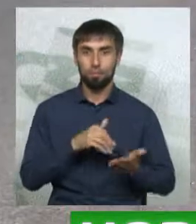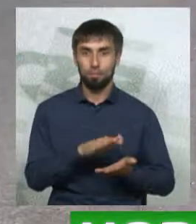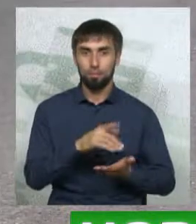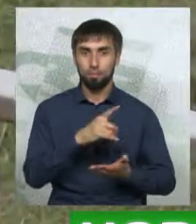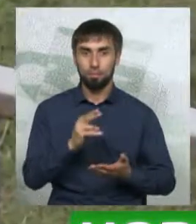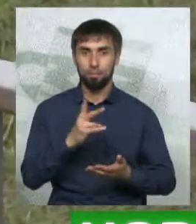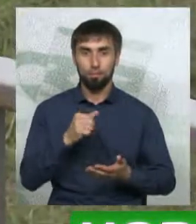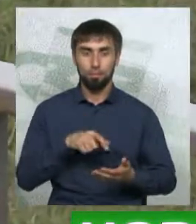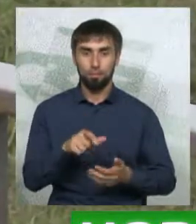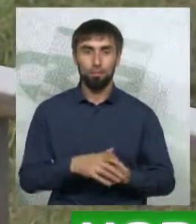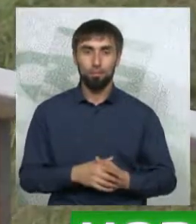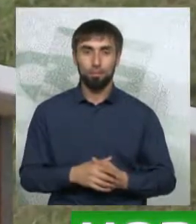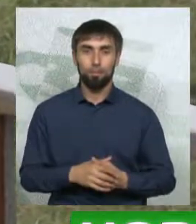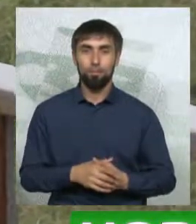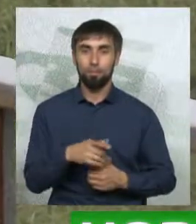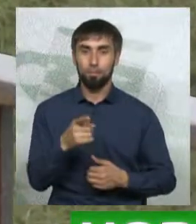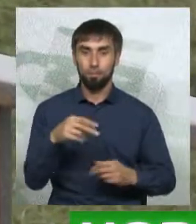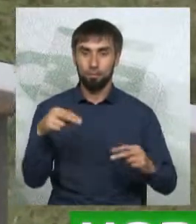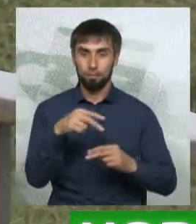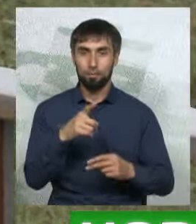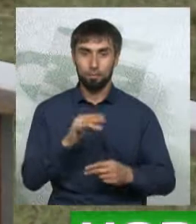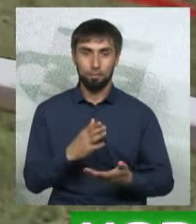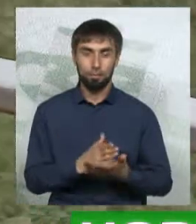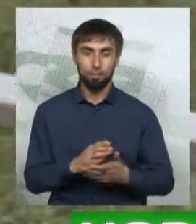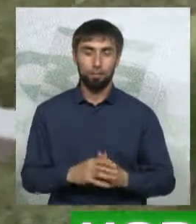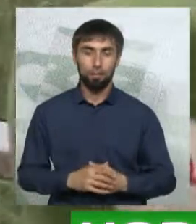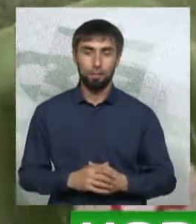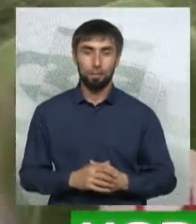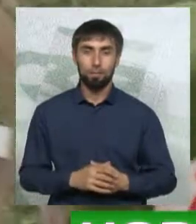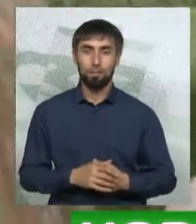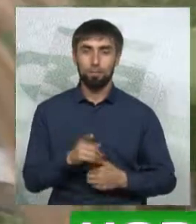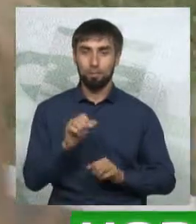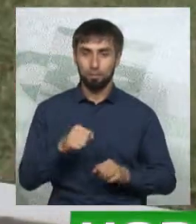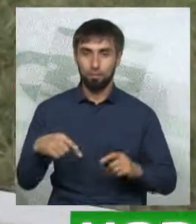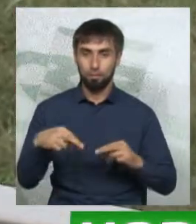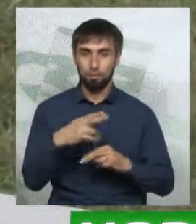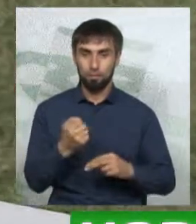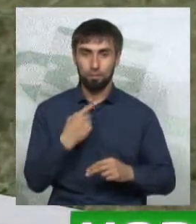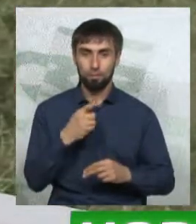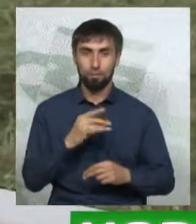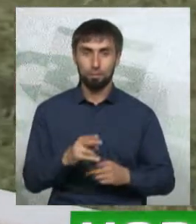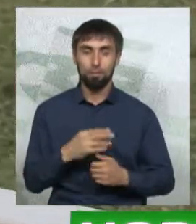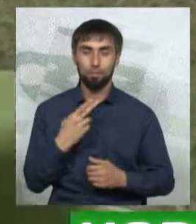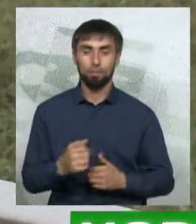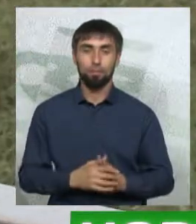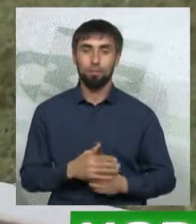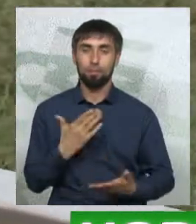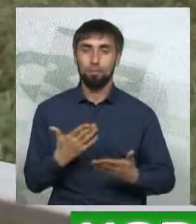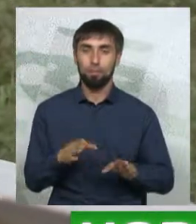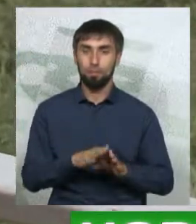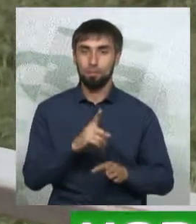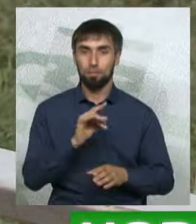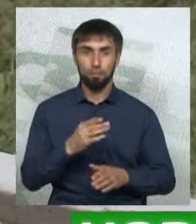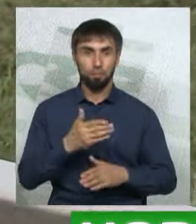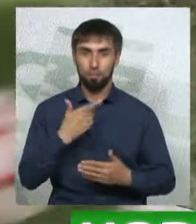дороге. Знаете, надо переходить дорогу. Что тут может пешеход, да, переходить? Да. Если такого знака